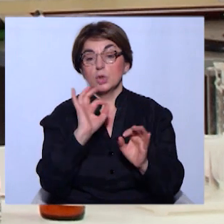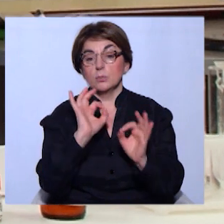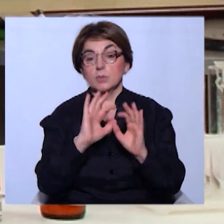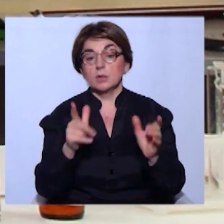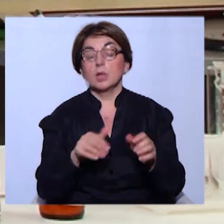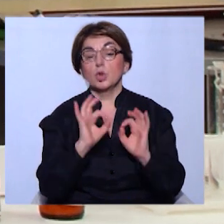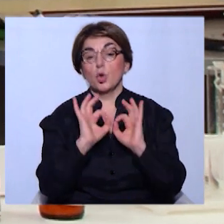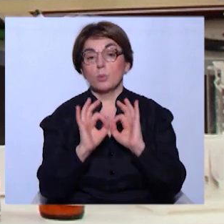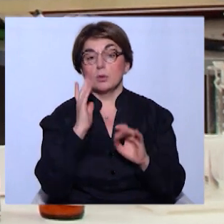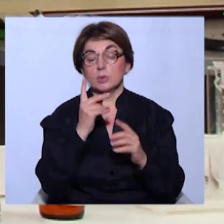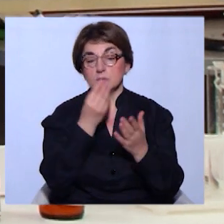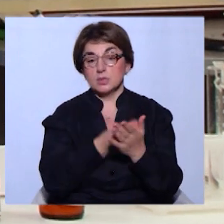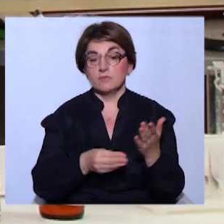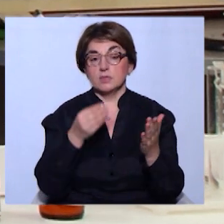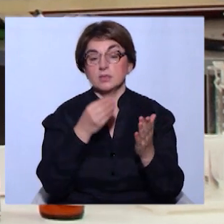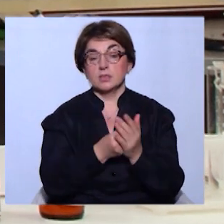შემდეგი რეაქცია ჟანგბადისგან.